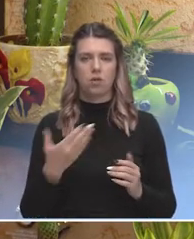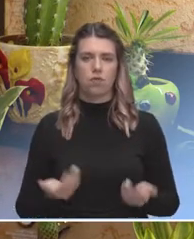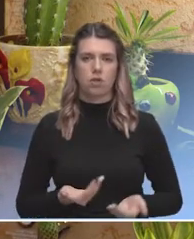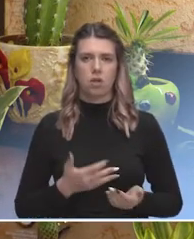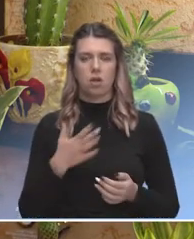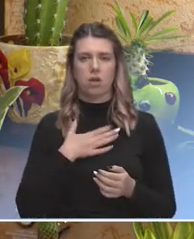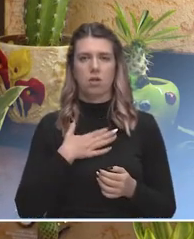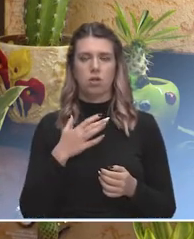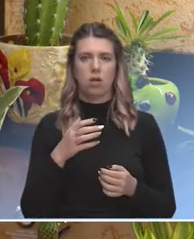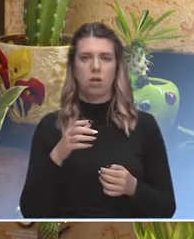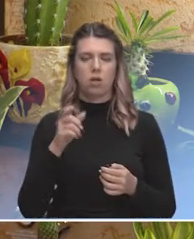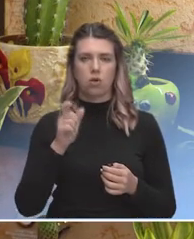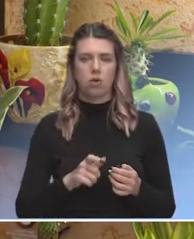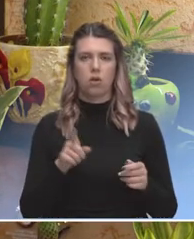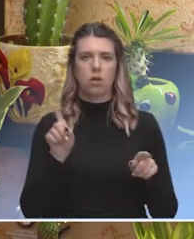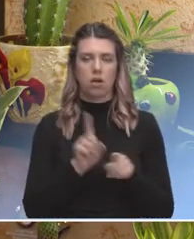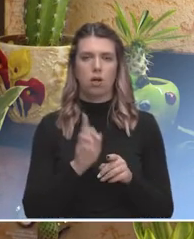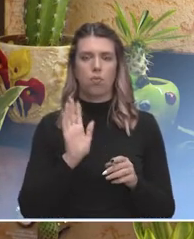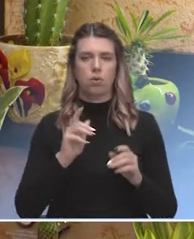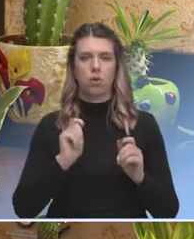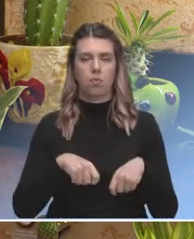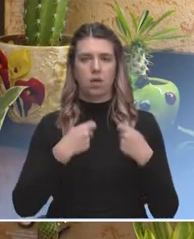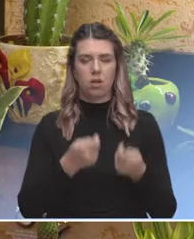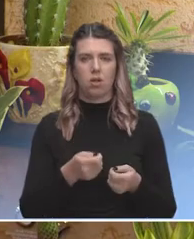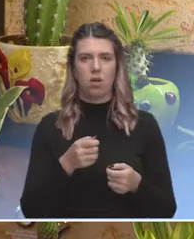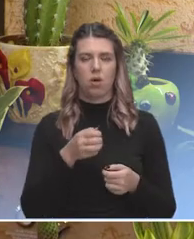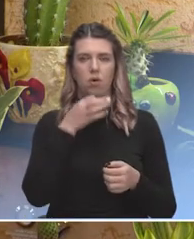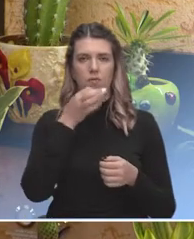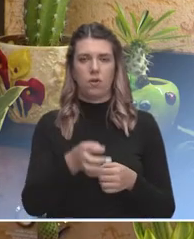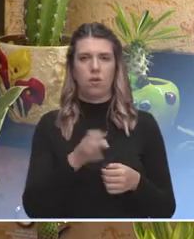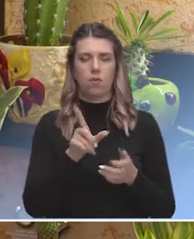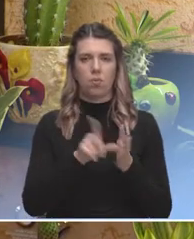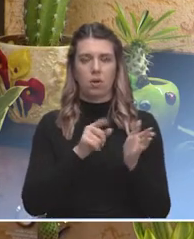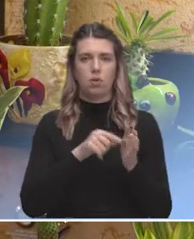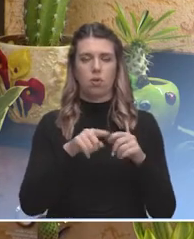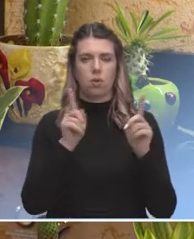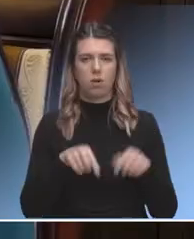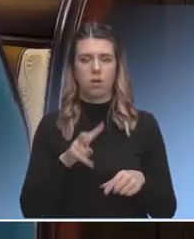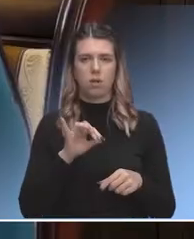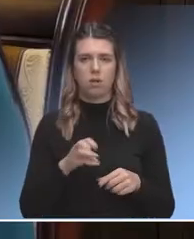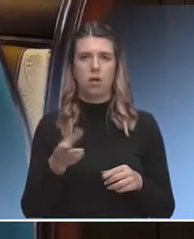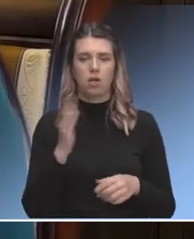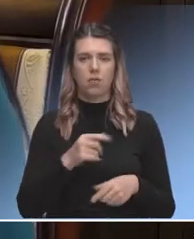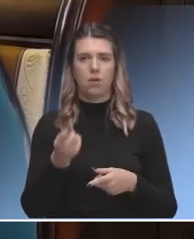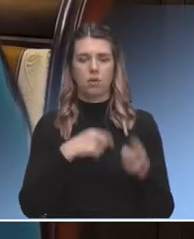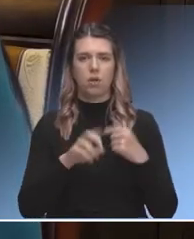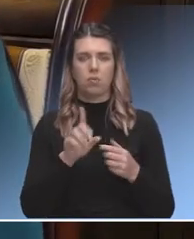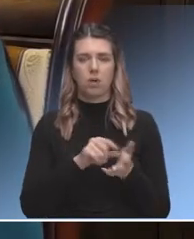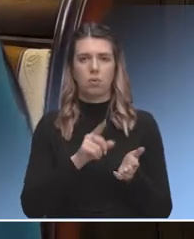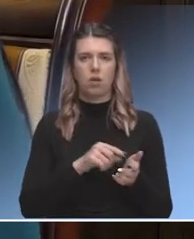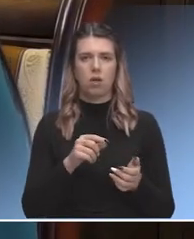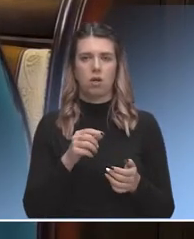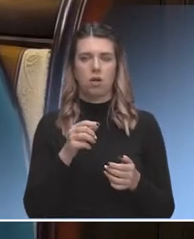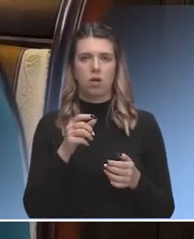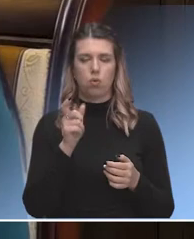нашего жителя, нашего респондента, так точно и будет занесен ответ в переписной лист. Давайте вернемся к переписчикам.